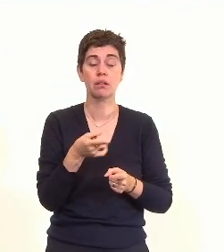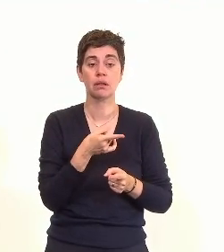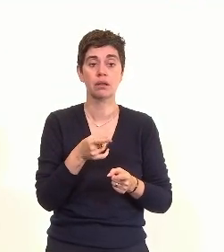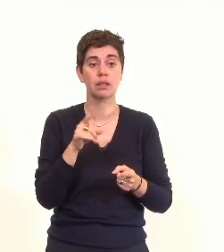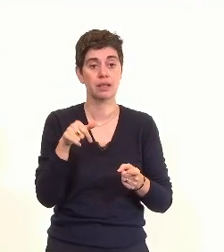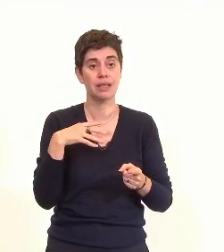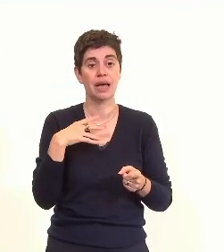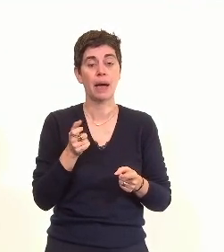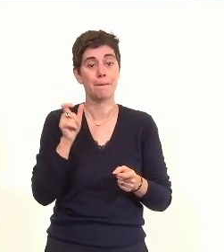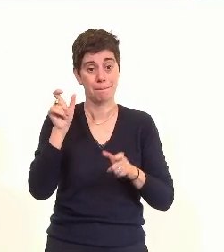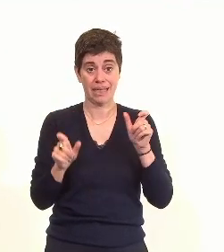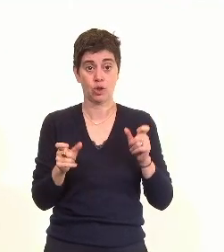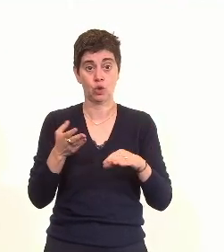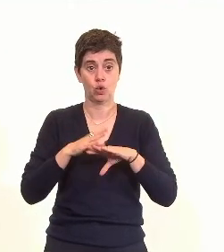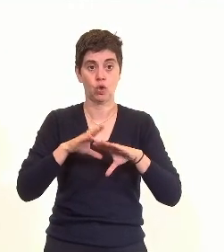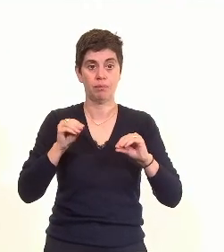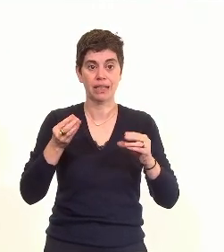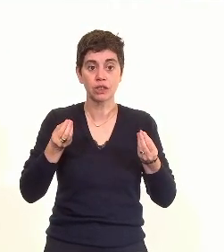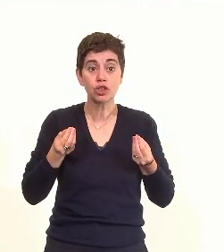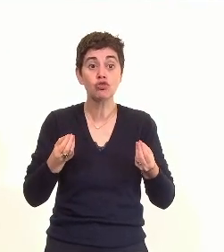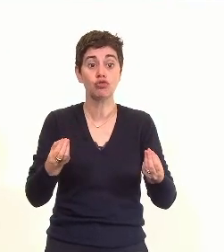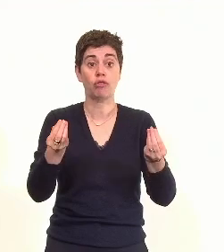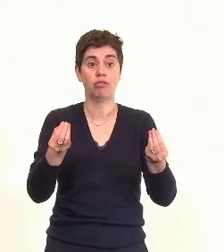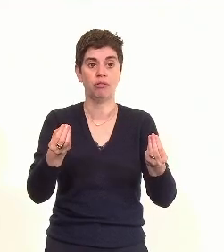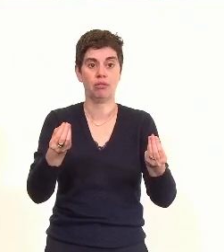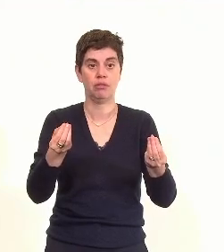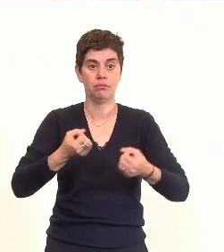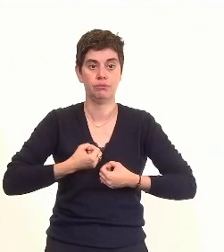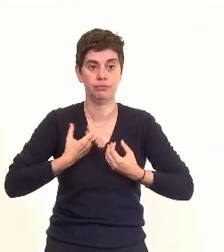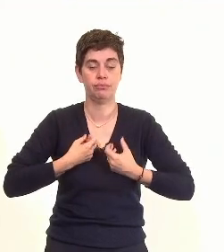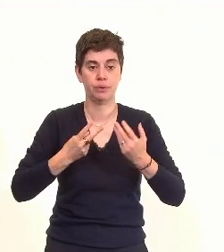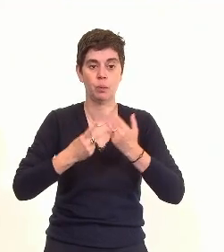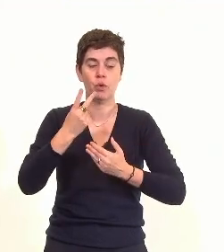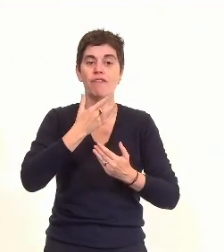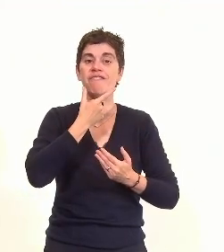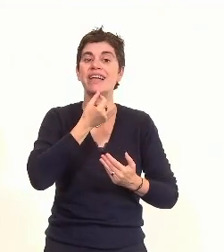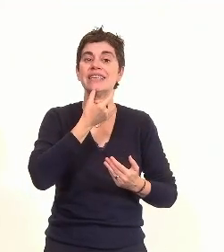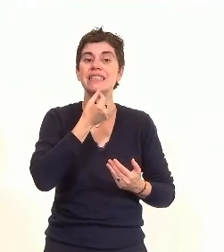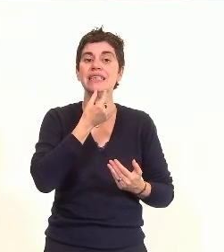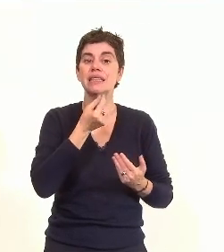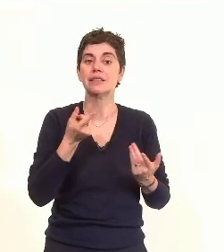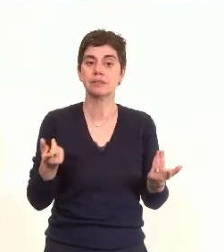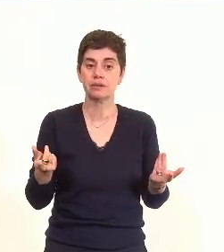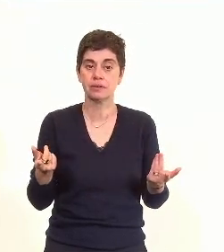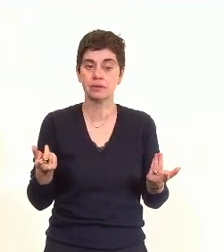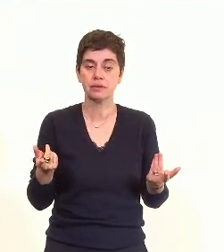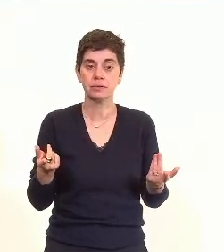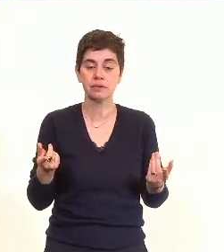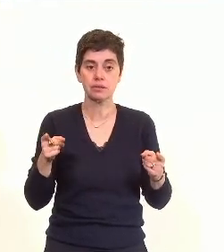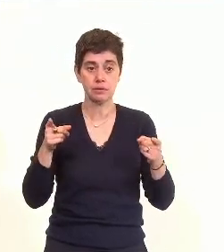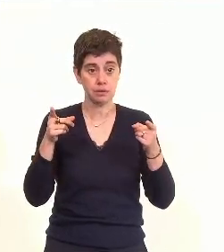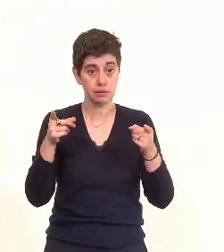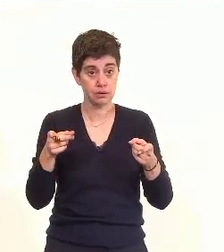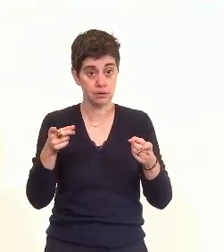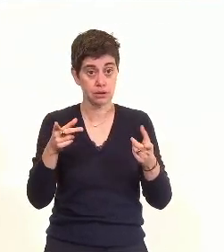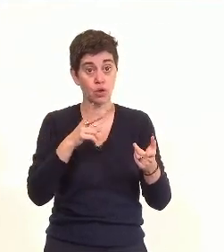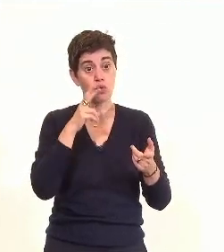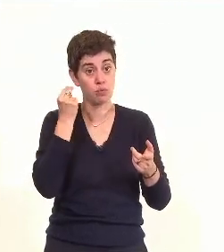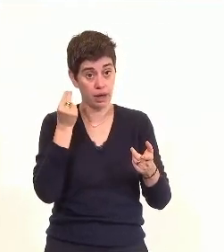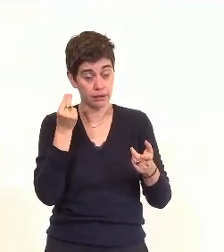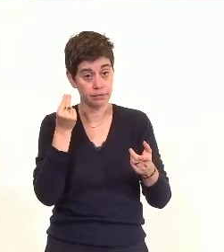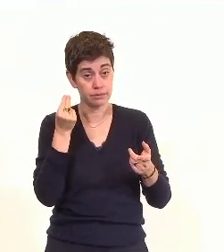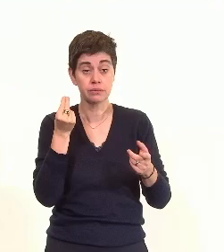facilitateurs ou faciliteurs selon la terminologie qu'on veut retenir, qui est un élément important qui est à la fois porté par des humains, des êtres vivants,